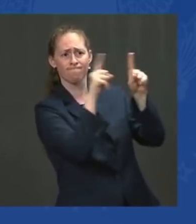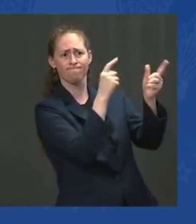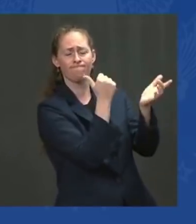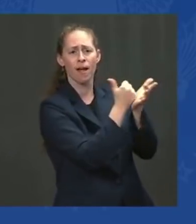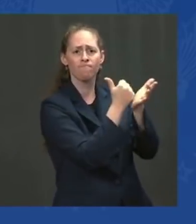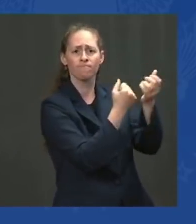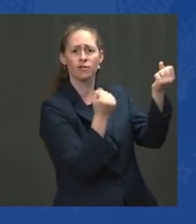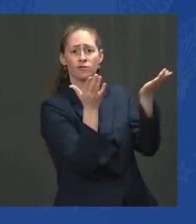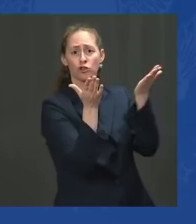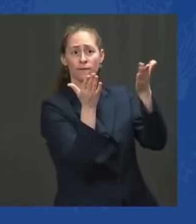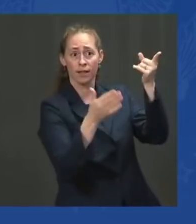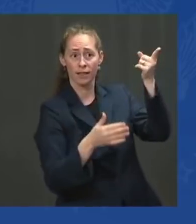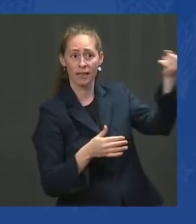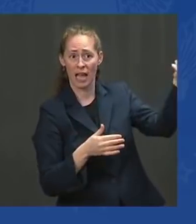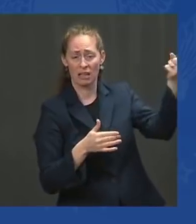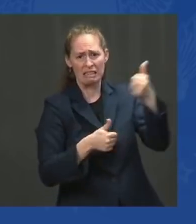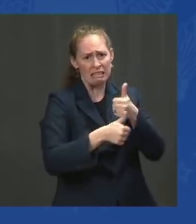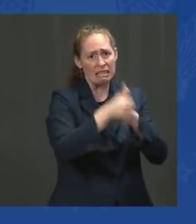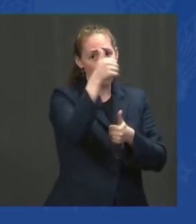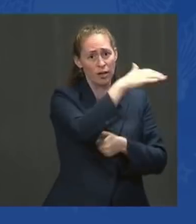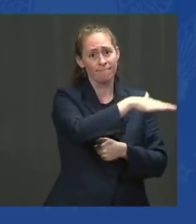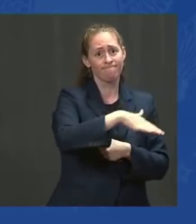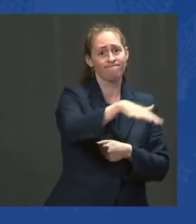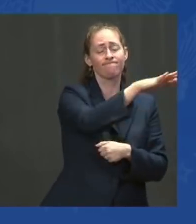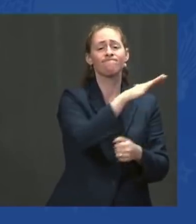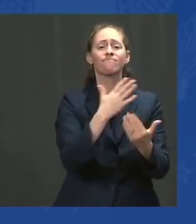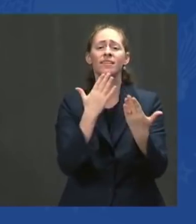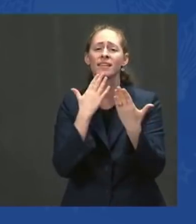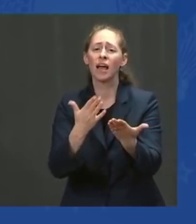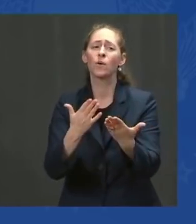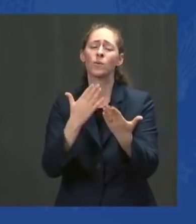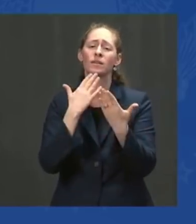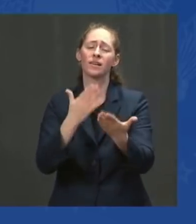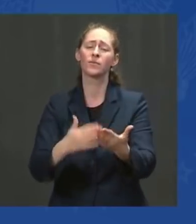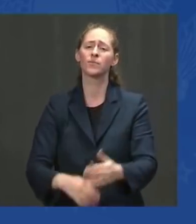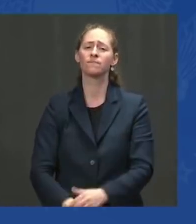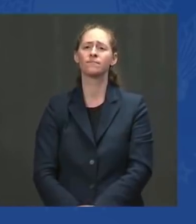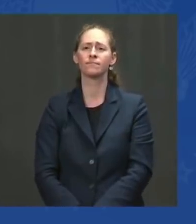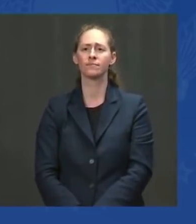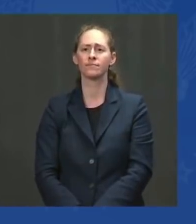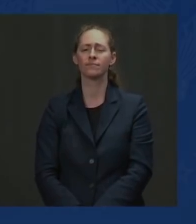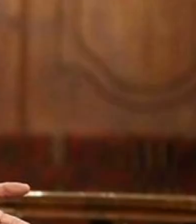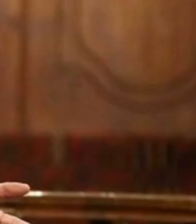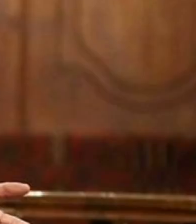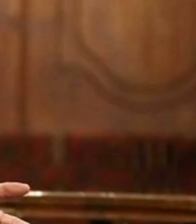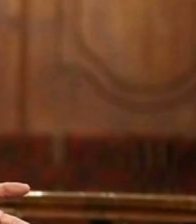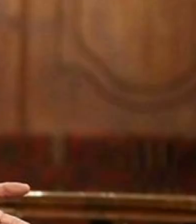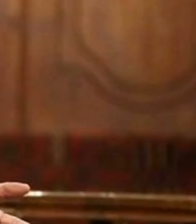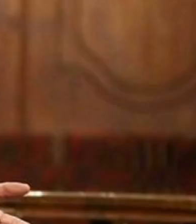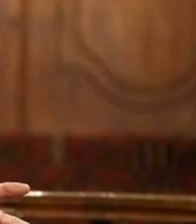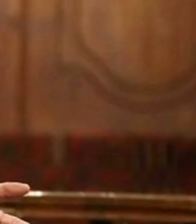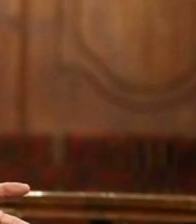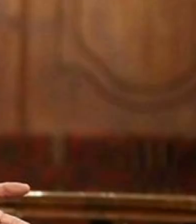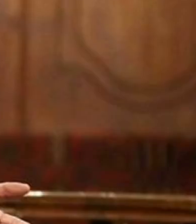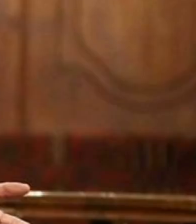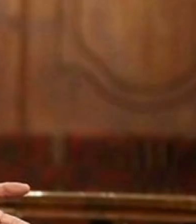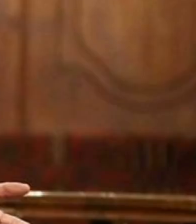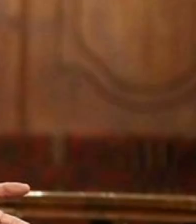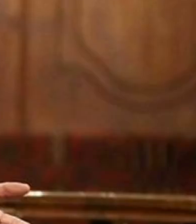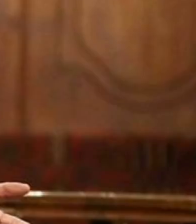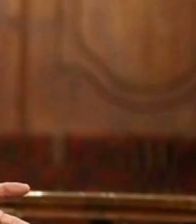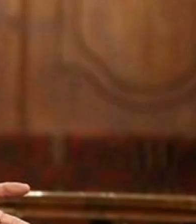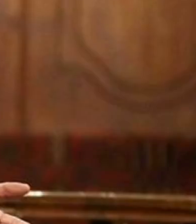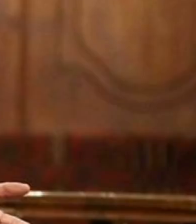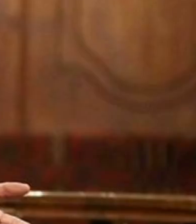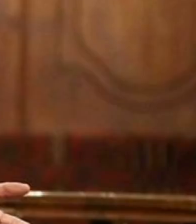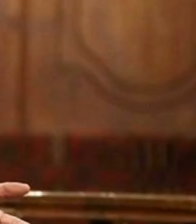也体现出了很多的这个流亡者一旦回到国家以后啊， 他们所采取的这个手法，那